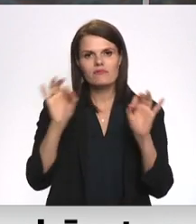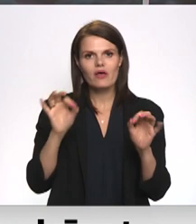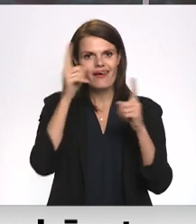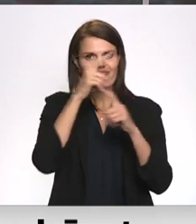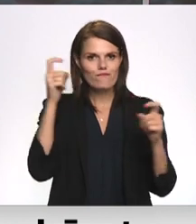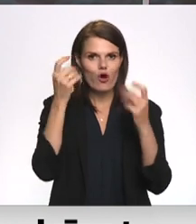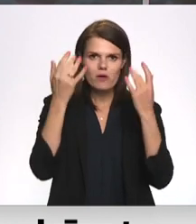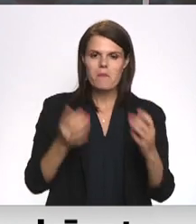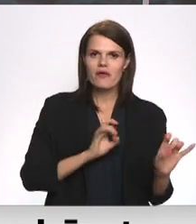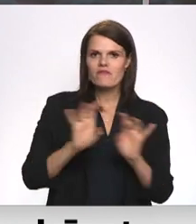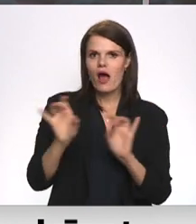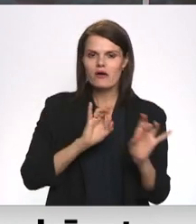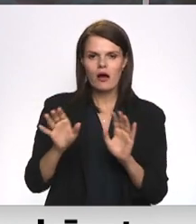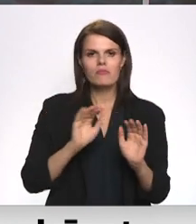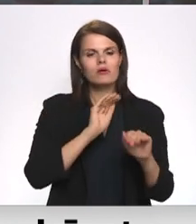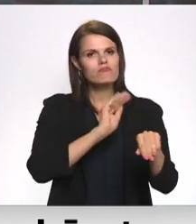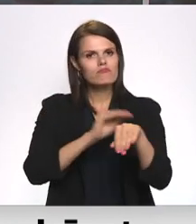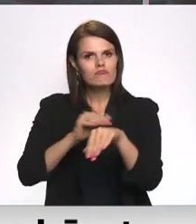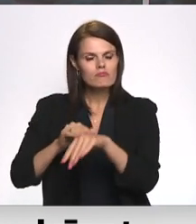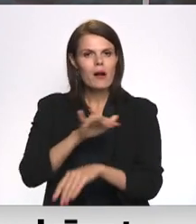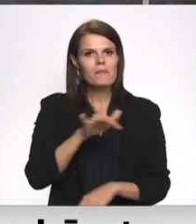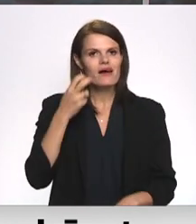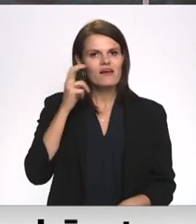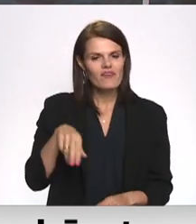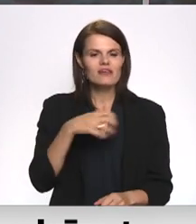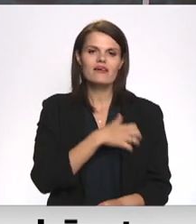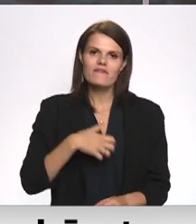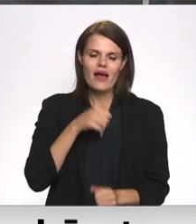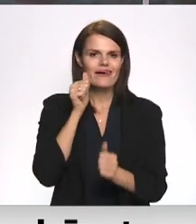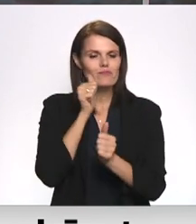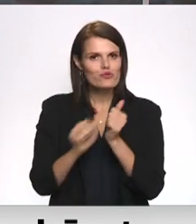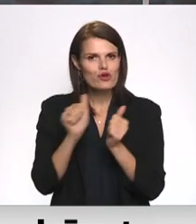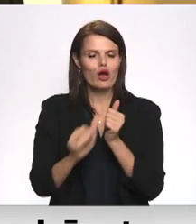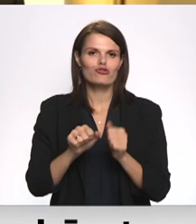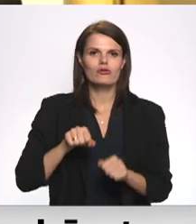kampaņa, mudinot bērnu vecākus regulāri vest savas atvases pie zobu higiēnista.